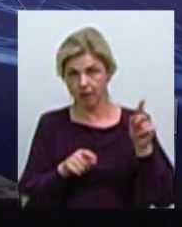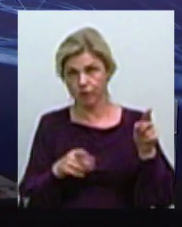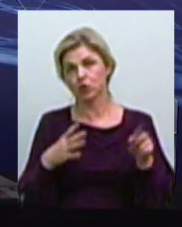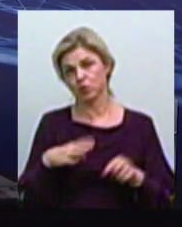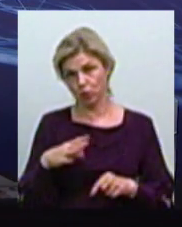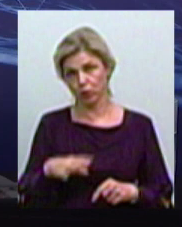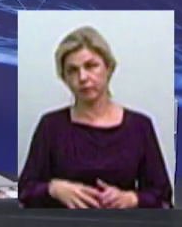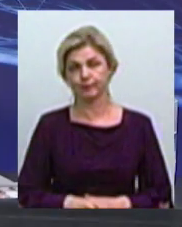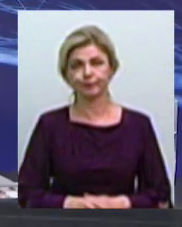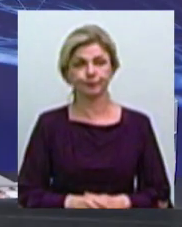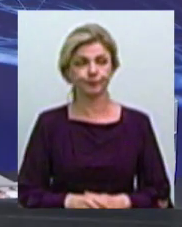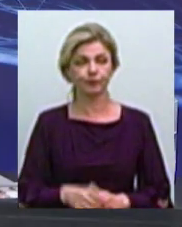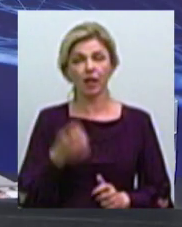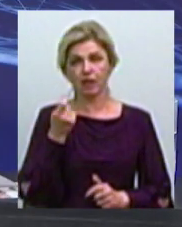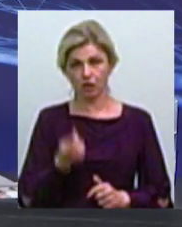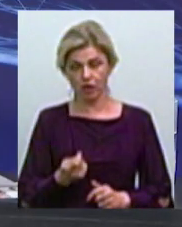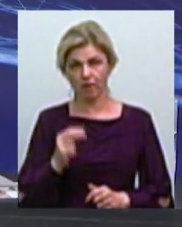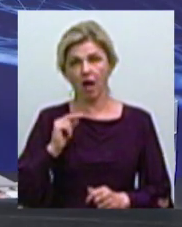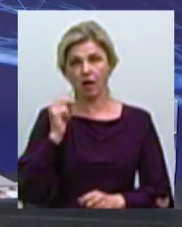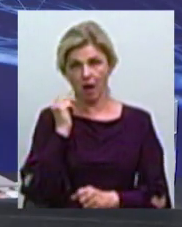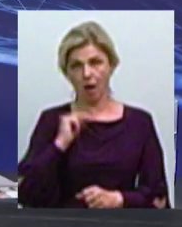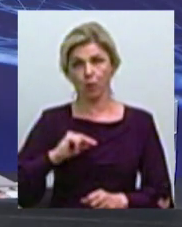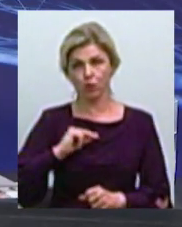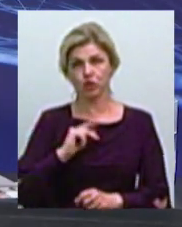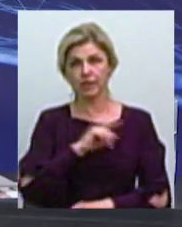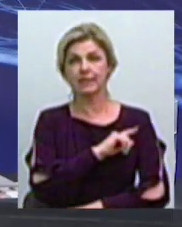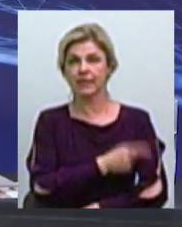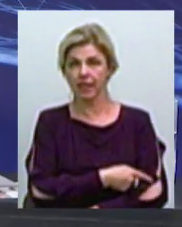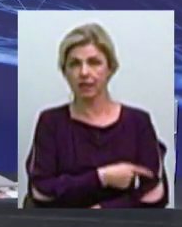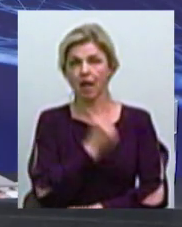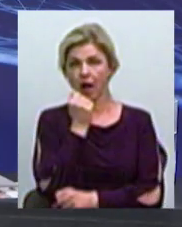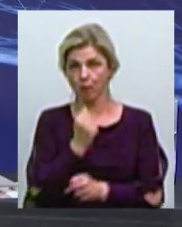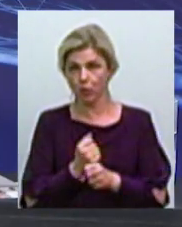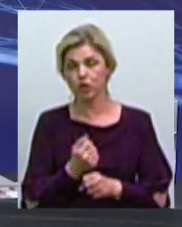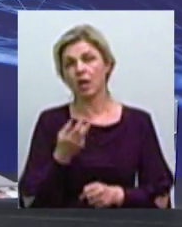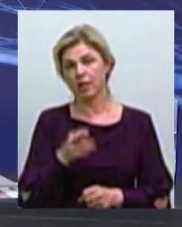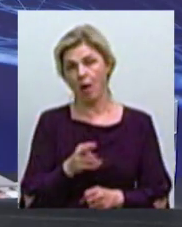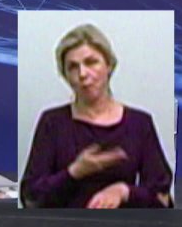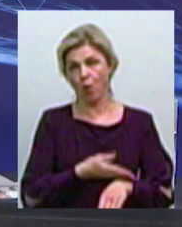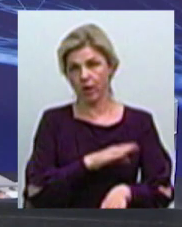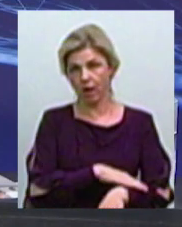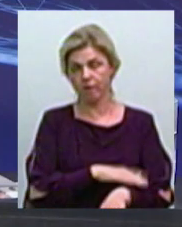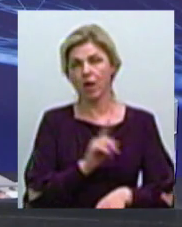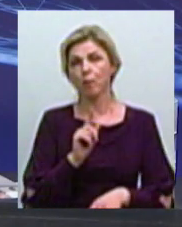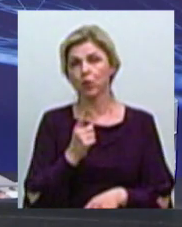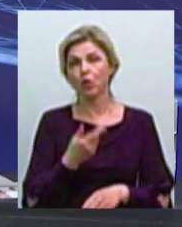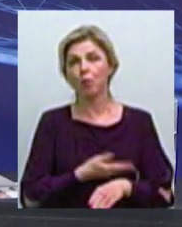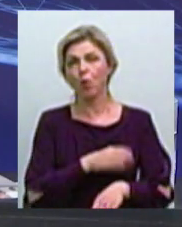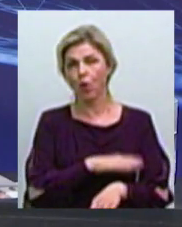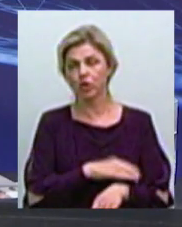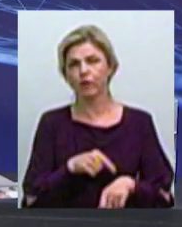что… Дешевая рабочая сила? Это дешевая рабочая сила для поляков, потому что сейчас Польша испытывает